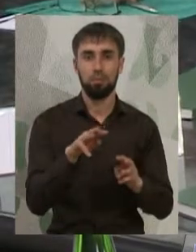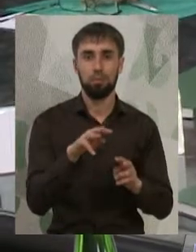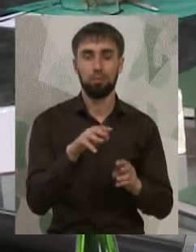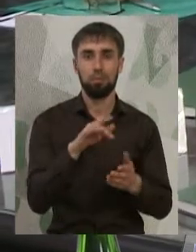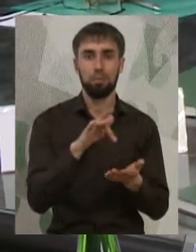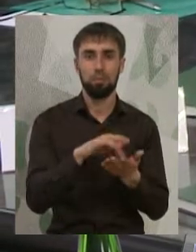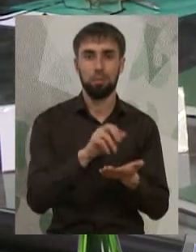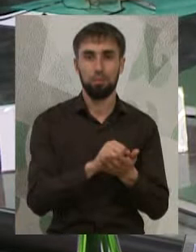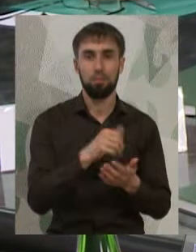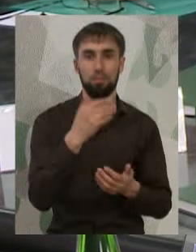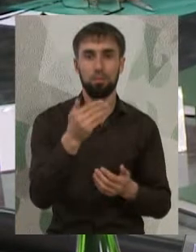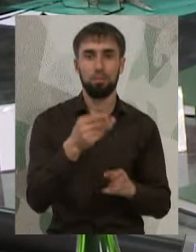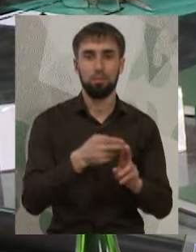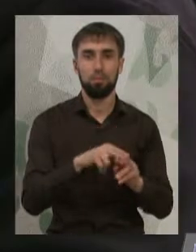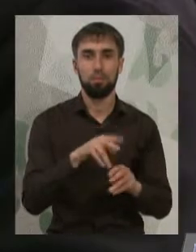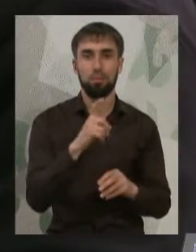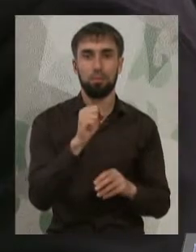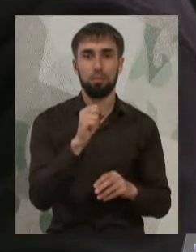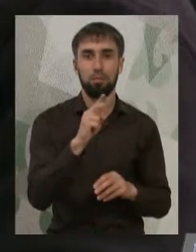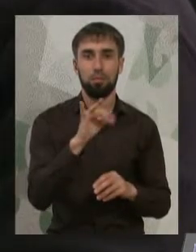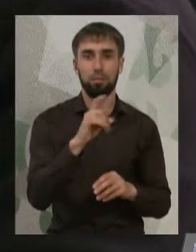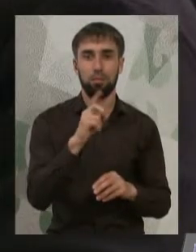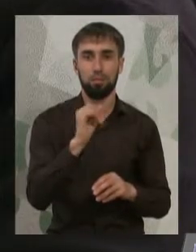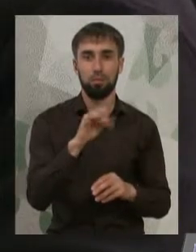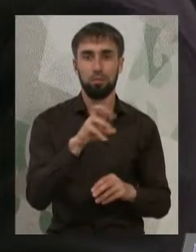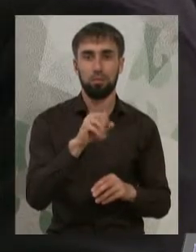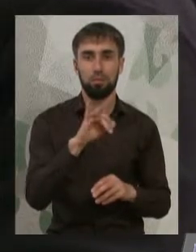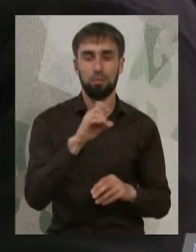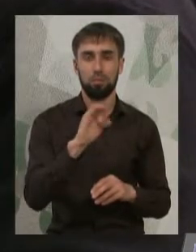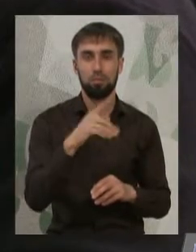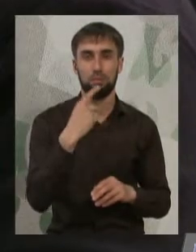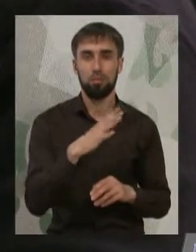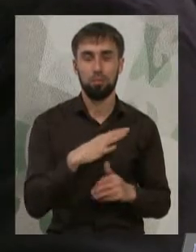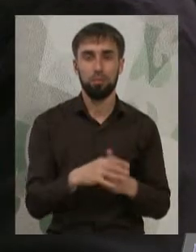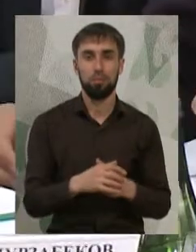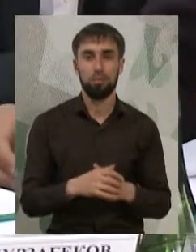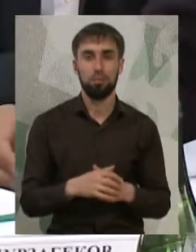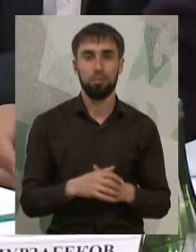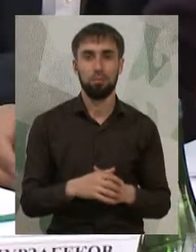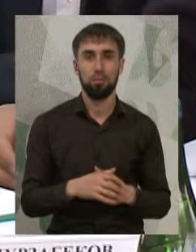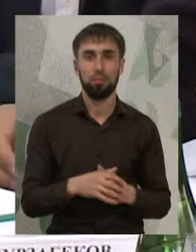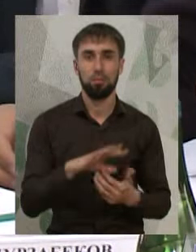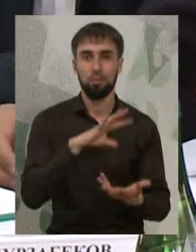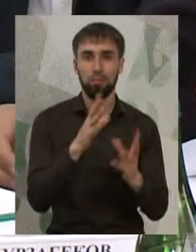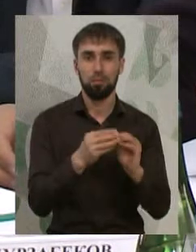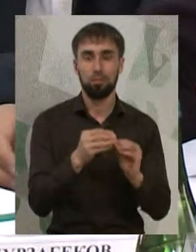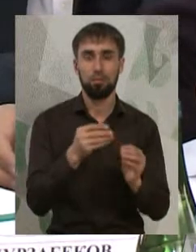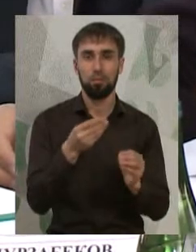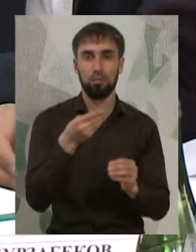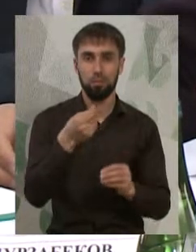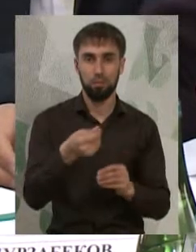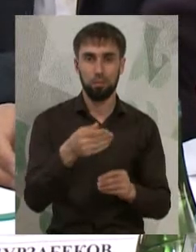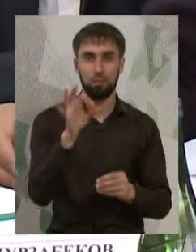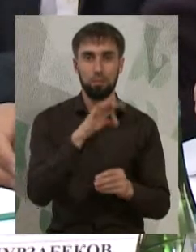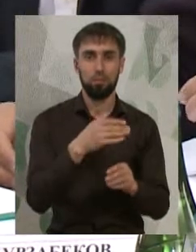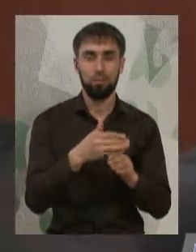установленных законодательством социальных выплатах, пособиях и компенсациях различным категориям граждан. Так, общая сумма за отчетный период произведенных